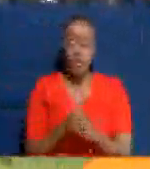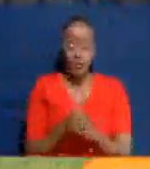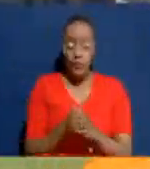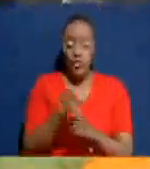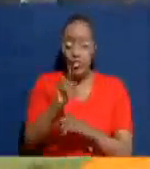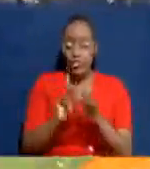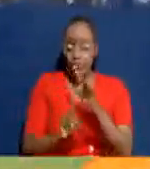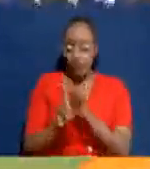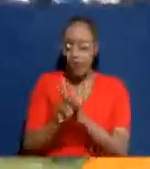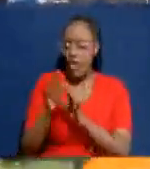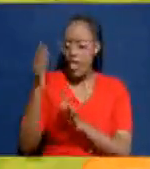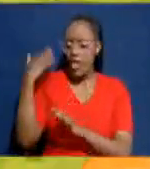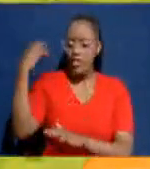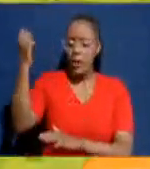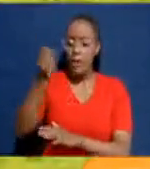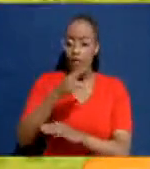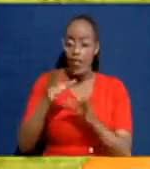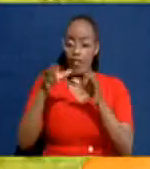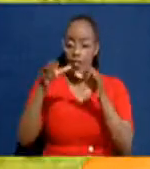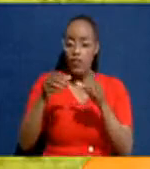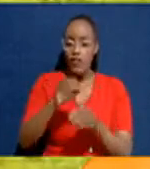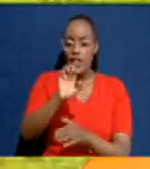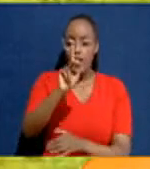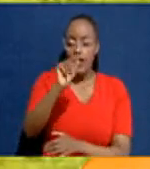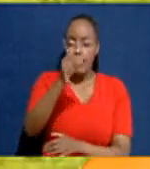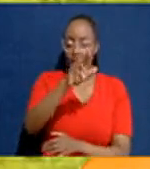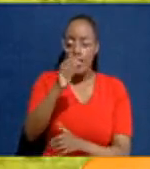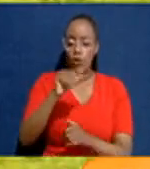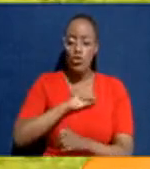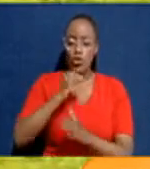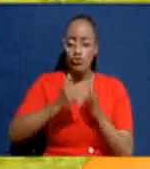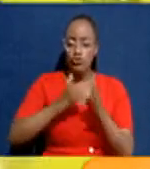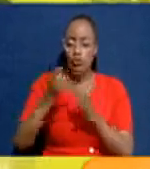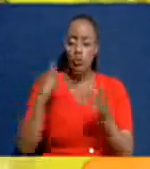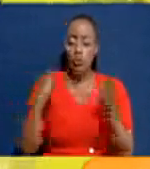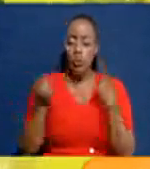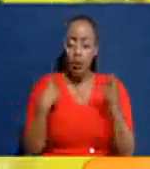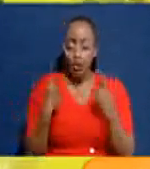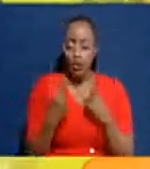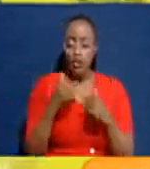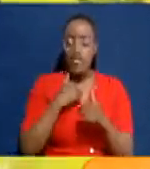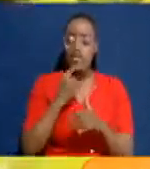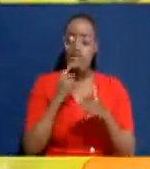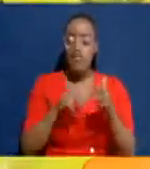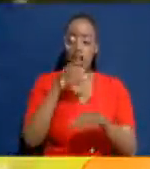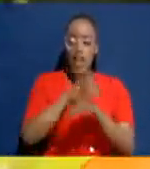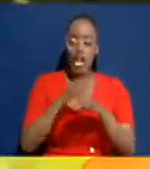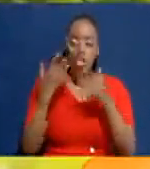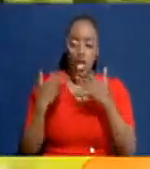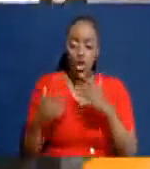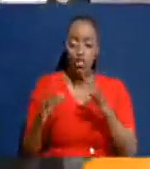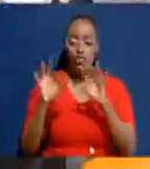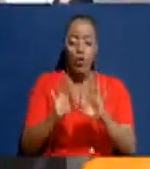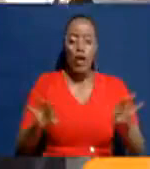Katika tukio hilo la mwezi jana, kampuni ya Ekatera inayomiliki mashine za kuchuma majani chai ilidai kupata hasara ya kima